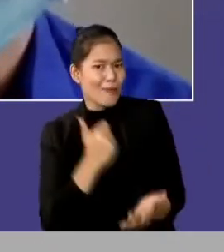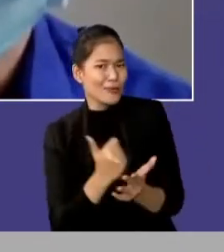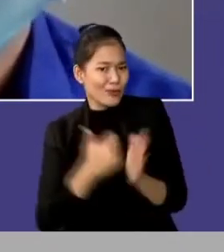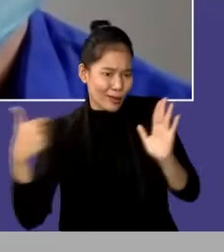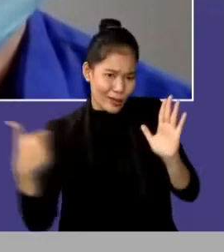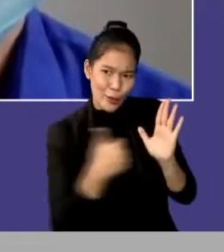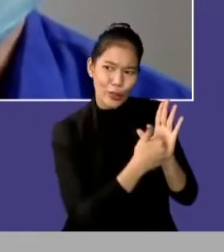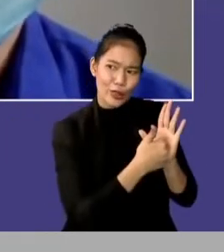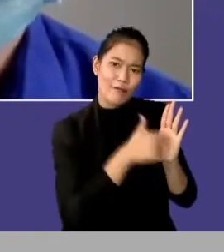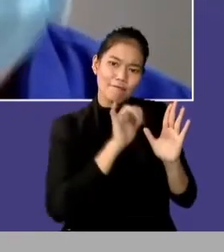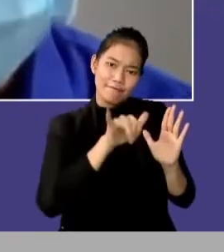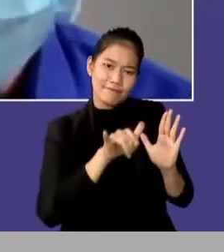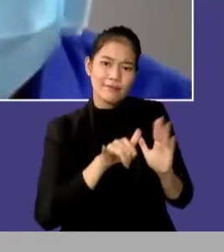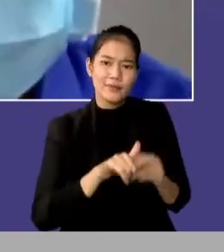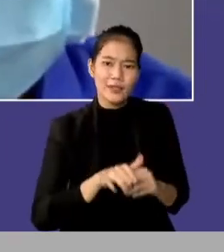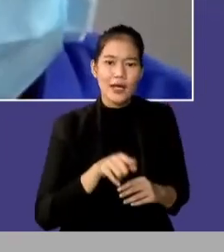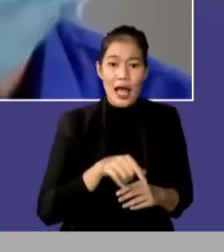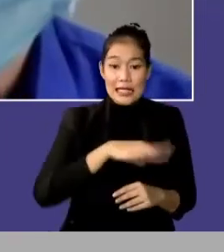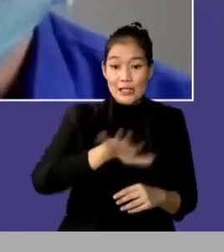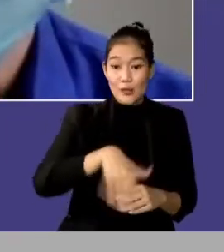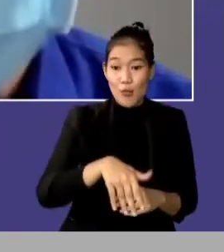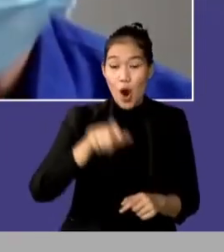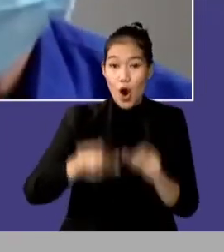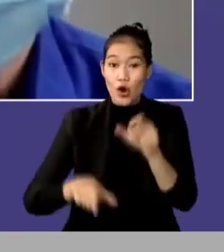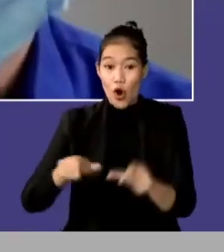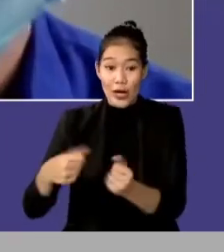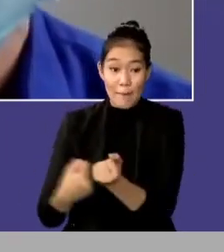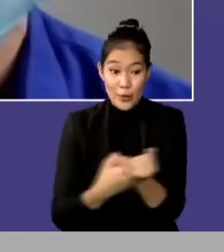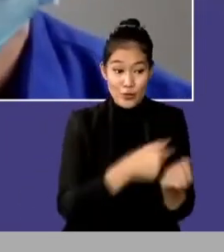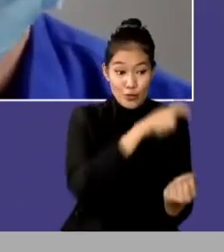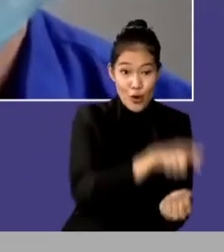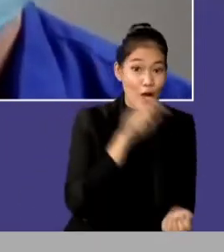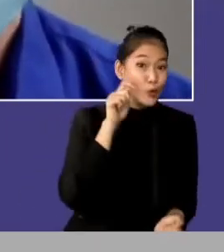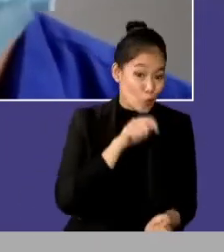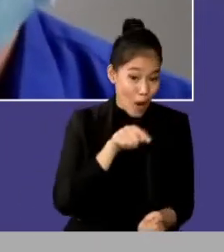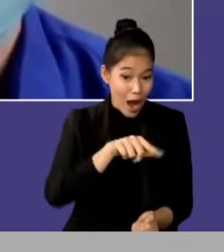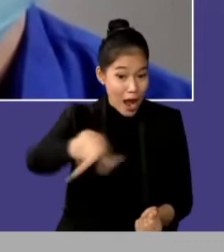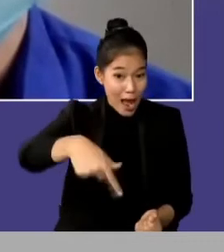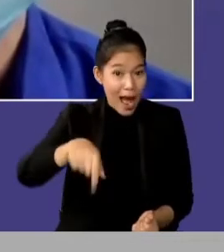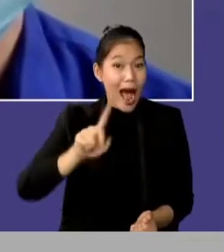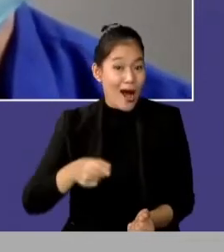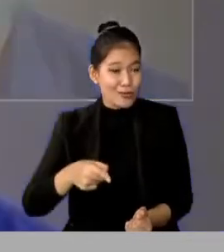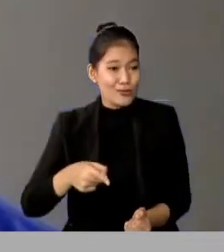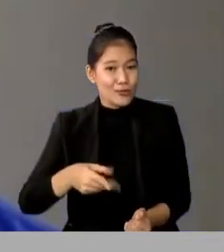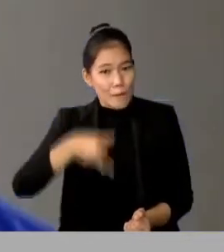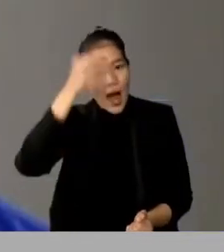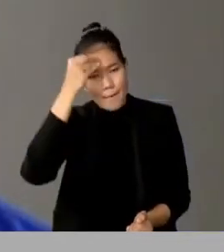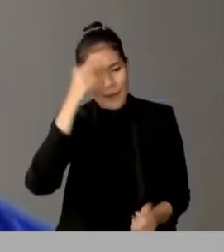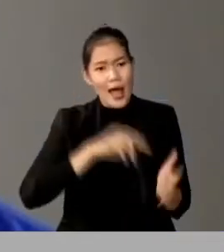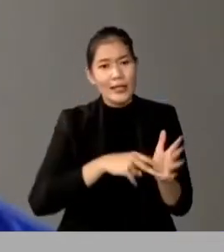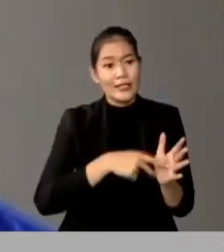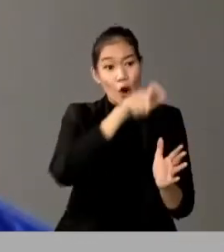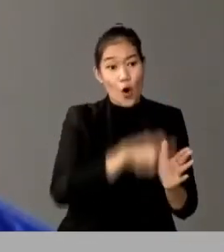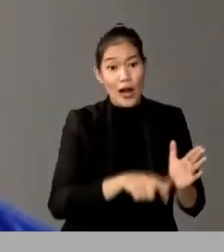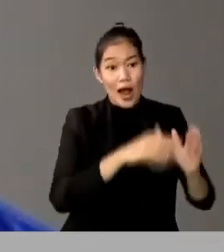harus benar-benar dijalankan diingat oleh semua pemberi support ada warga Ok lanjut itu agar warga usia lanjut itu di rumah